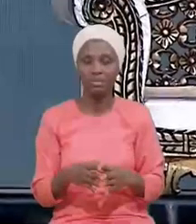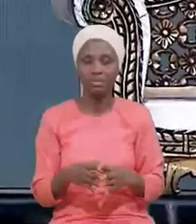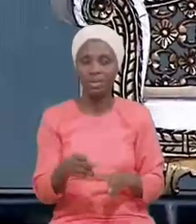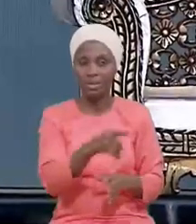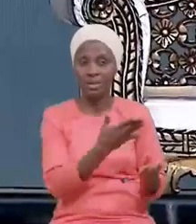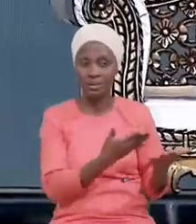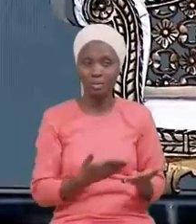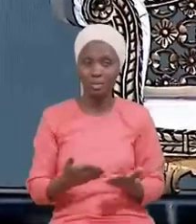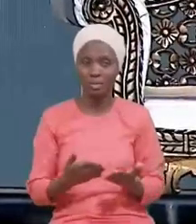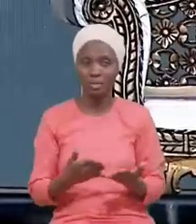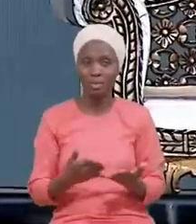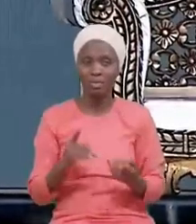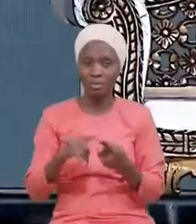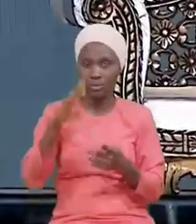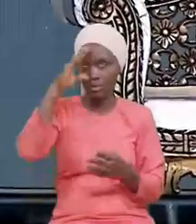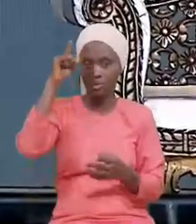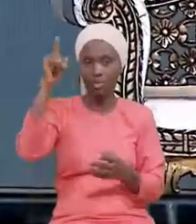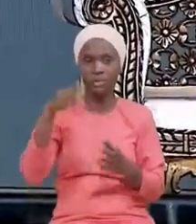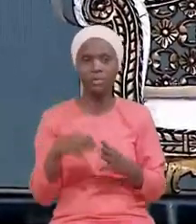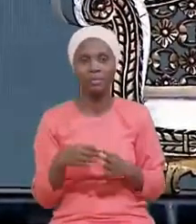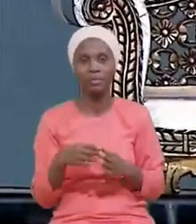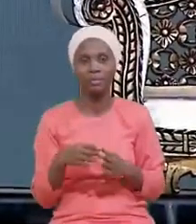on amena auprès de Jésus